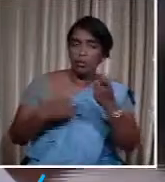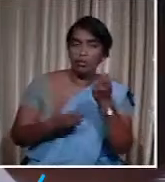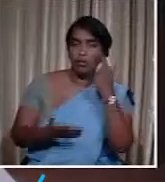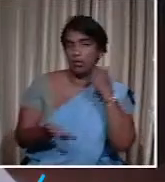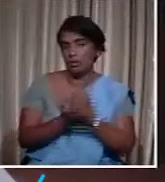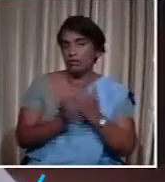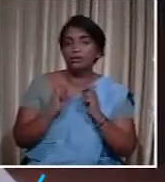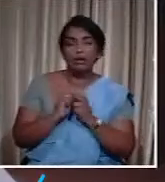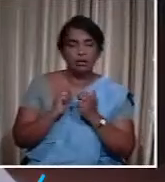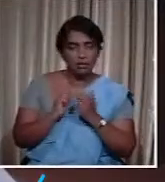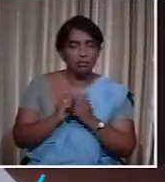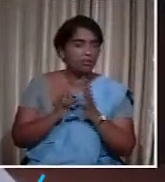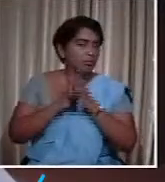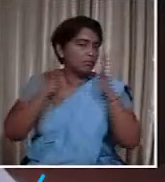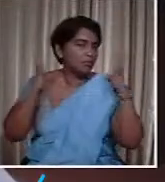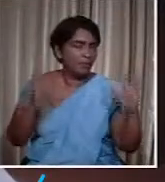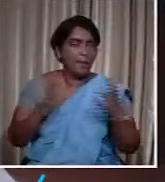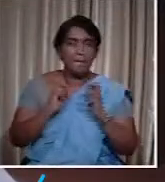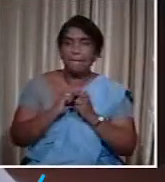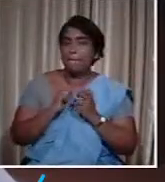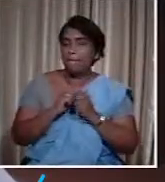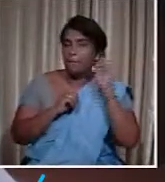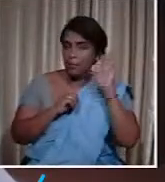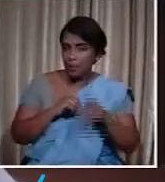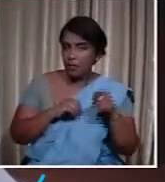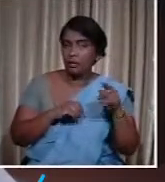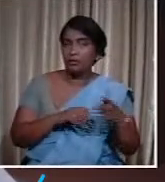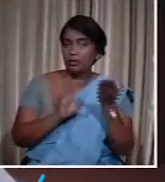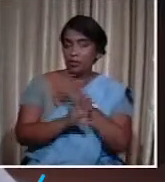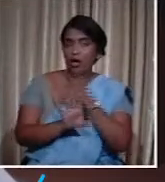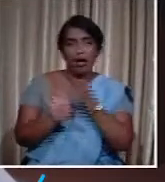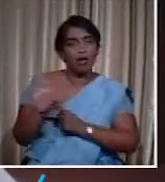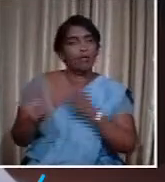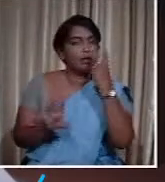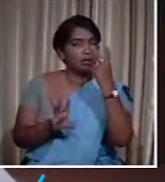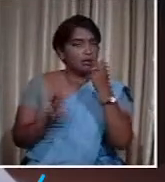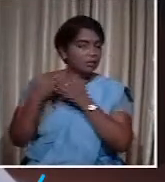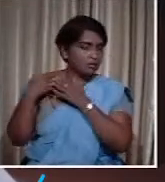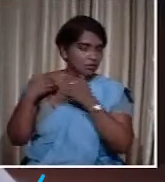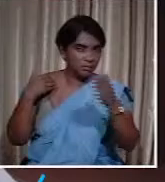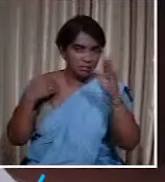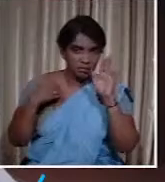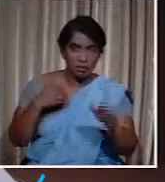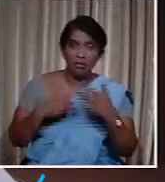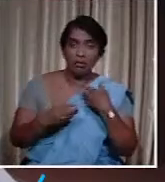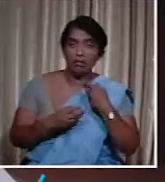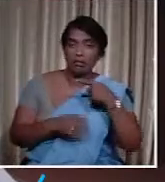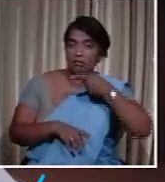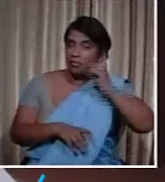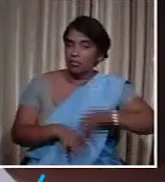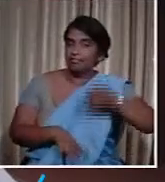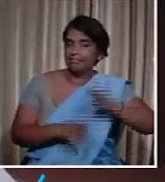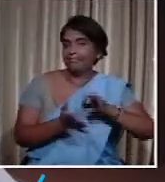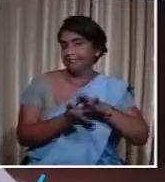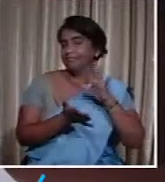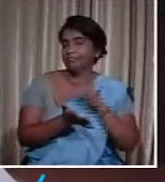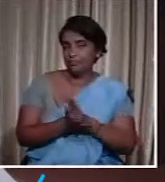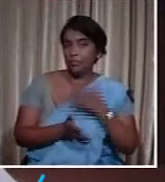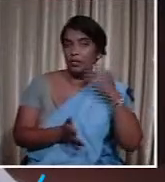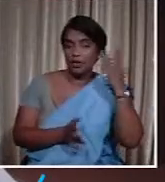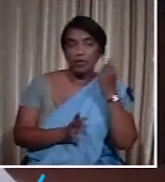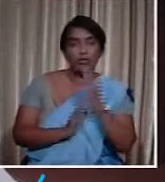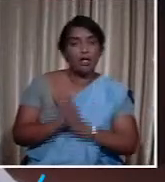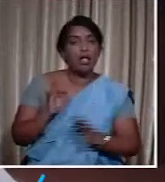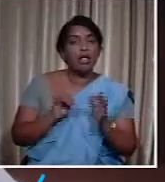ගමන විශාල ලෙස අර්බුදයක් ඇති කර පෞගේ අවුරුදු දෙකමාරකට ආසන්න කාලය තුල ගනු ලැබූ තීන්දුව විශේෂයෙන් මුදල්